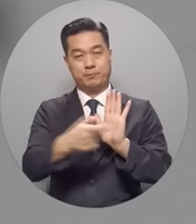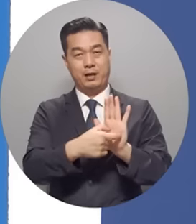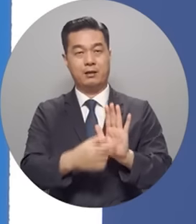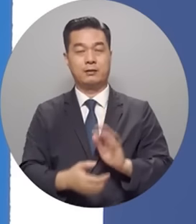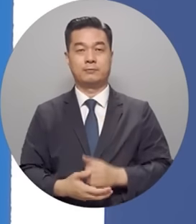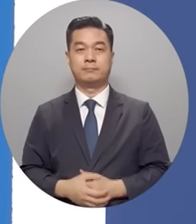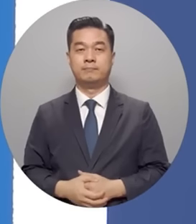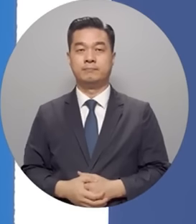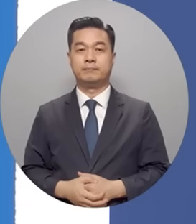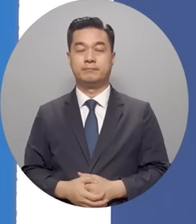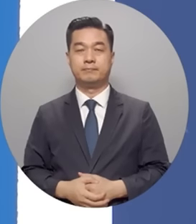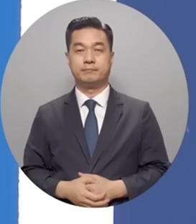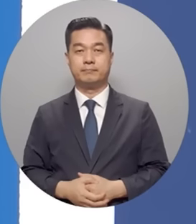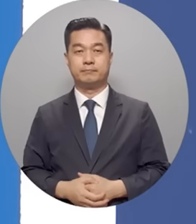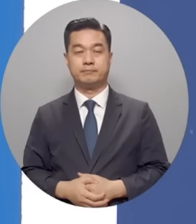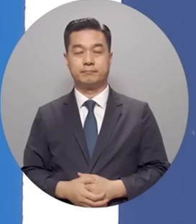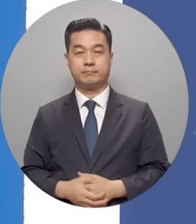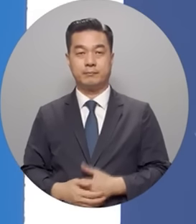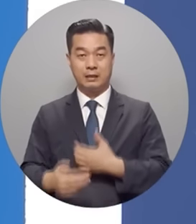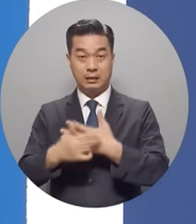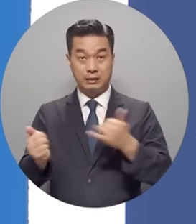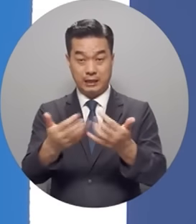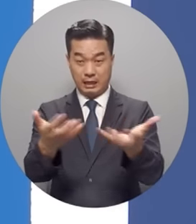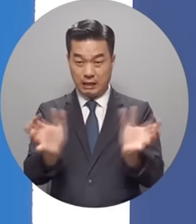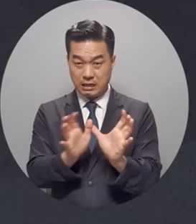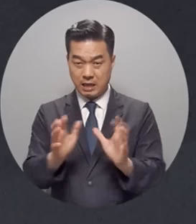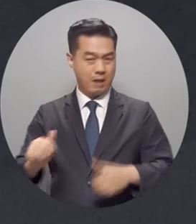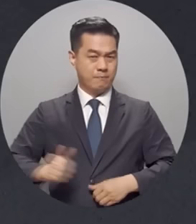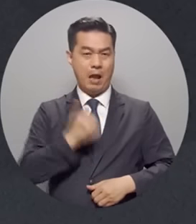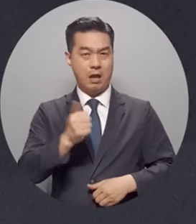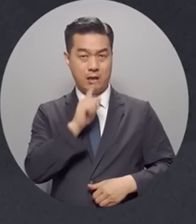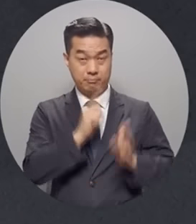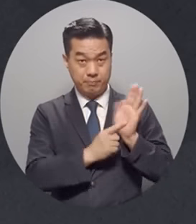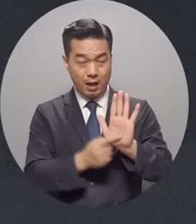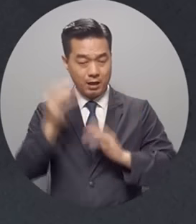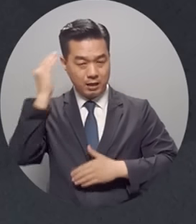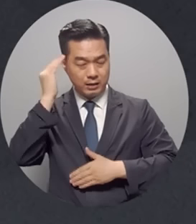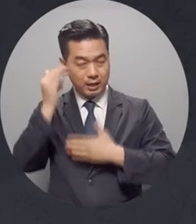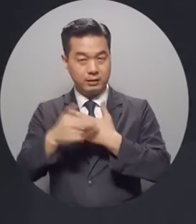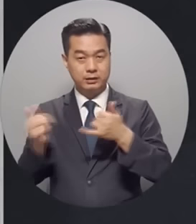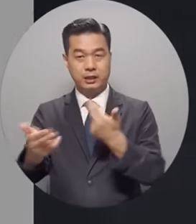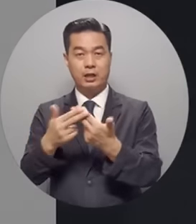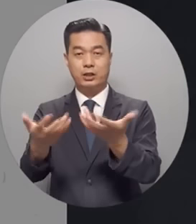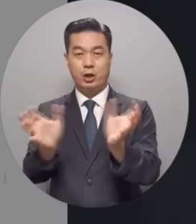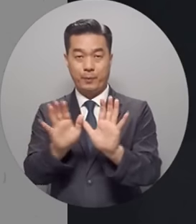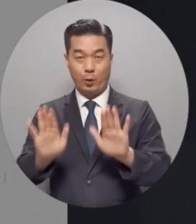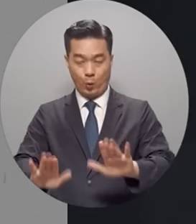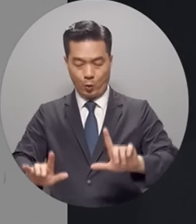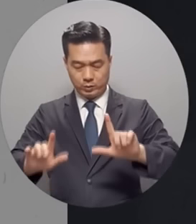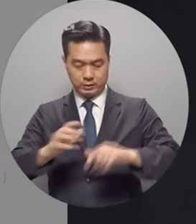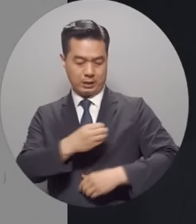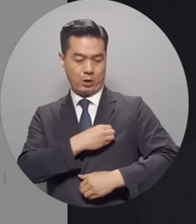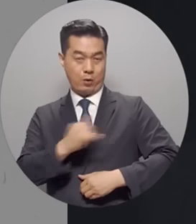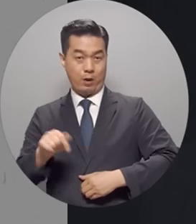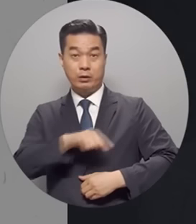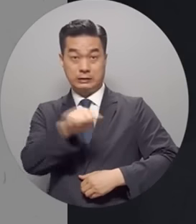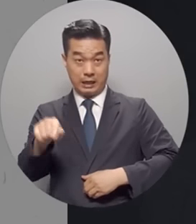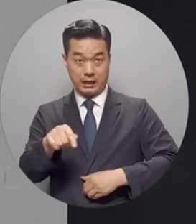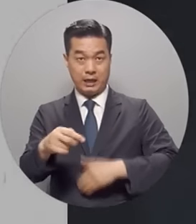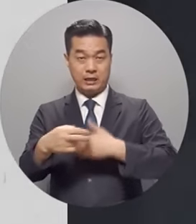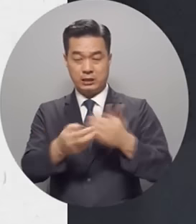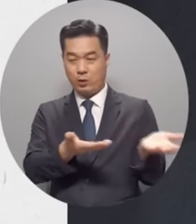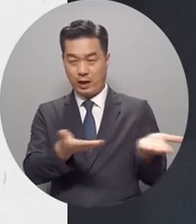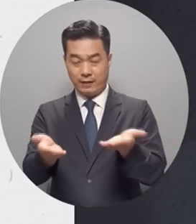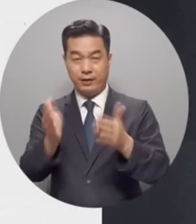있습니다 의사 단체는 발끈했습니다 대한의사협회는 오늘 회원들에게 추석 연휴 진료 안내